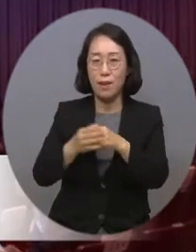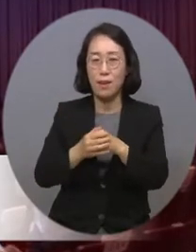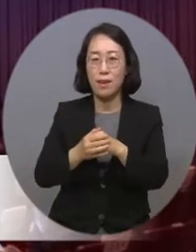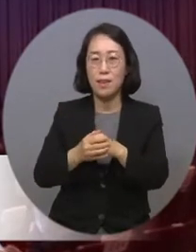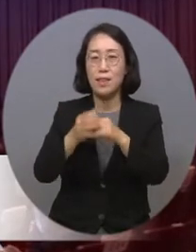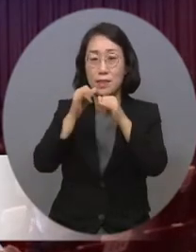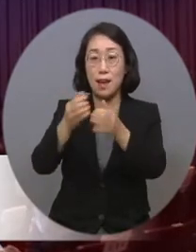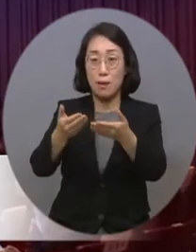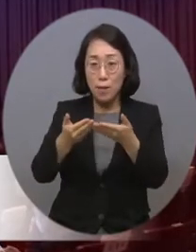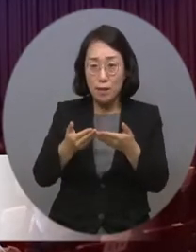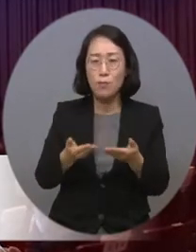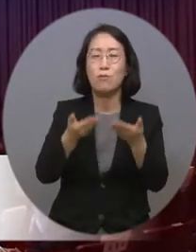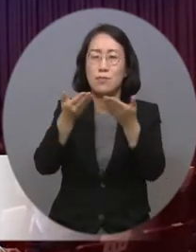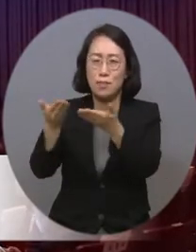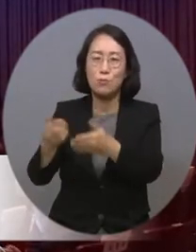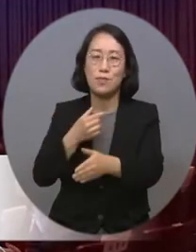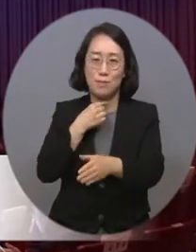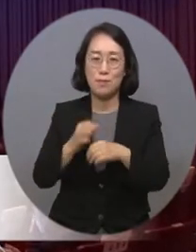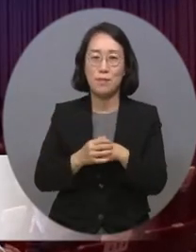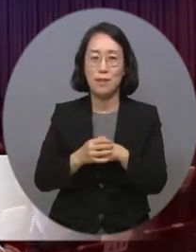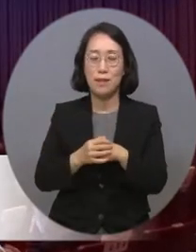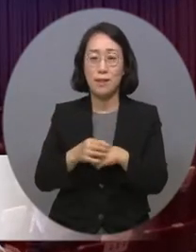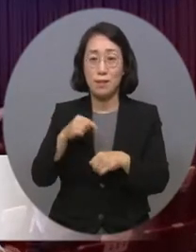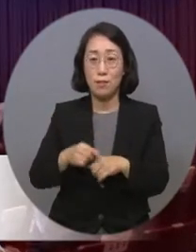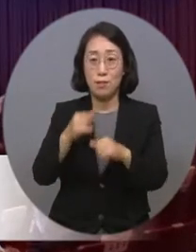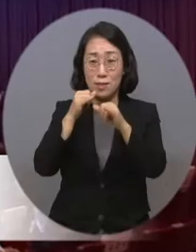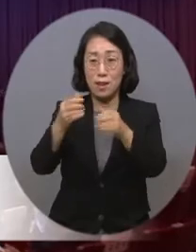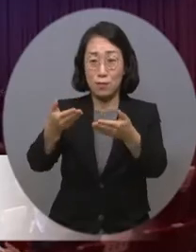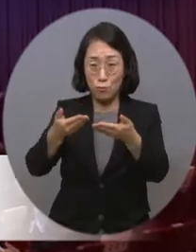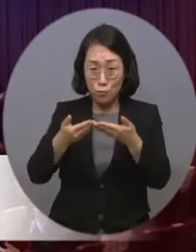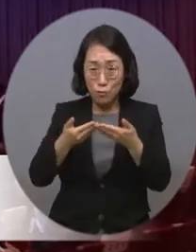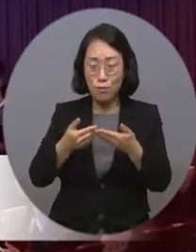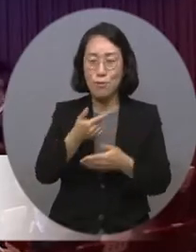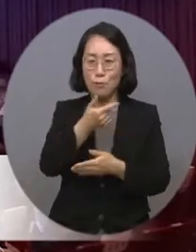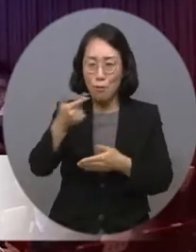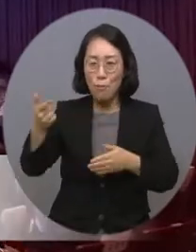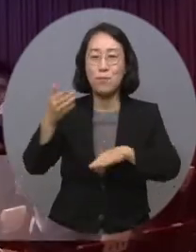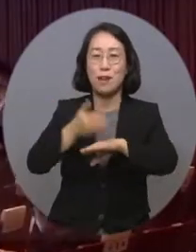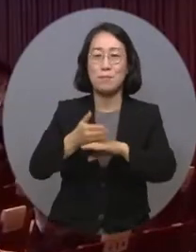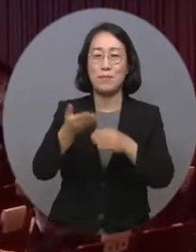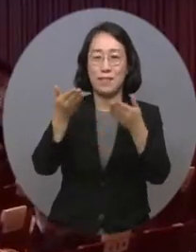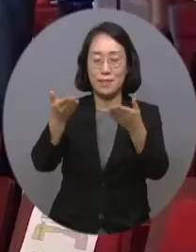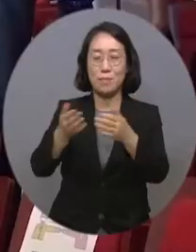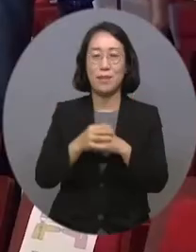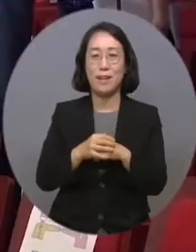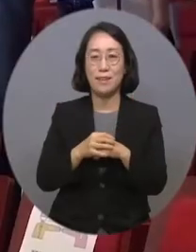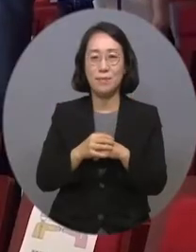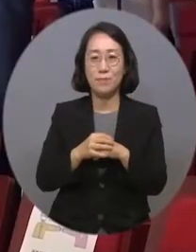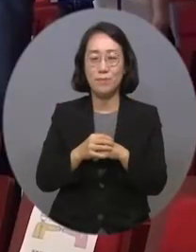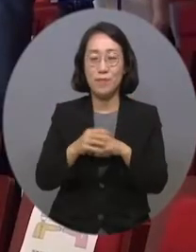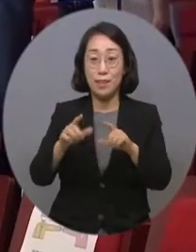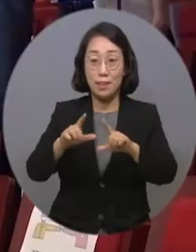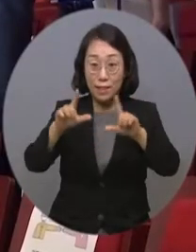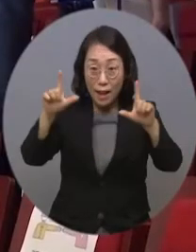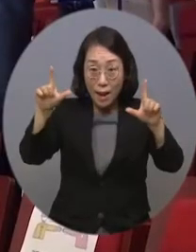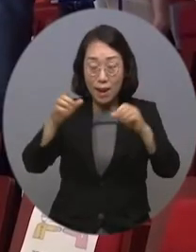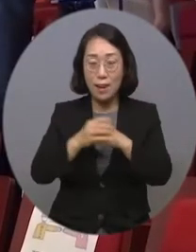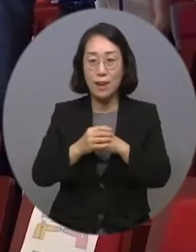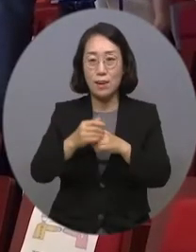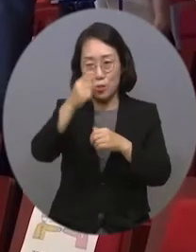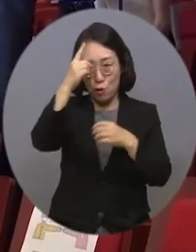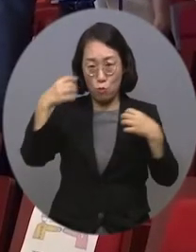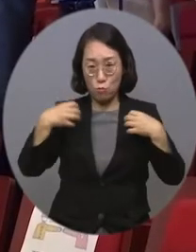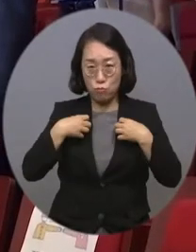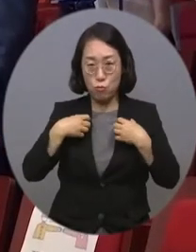외상을 돌리고 싶고요 그리고 이러한 상을 주셔서 너무 감사합니다 이날 행사는 정부 방역